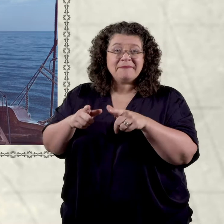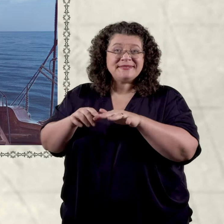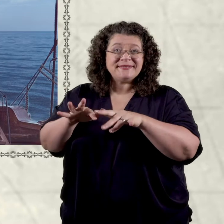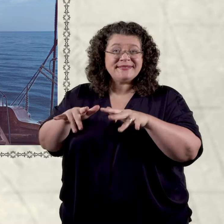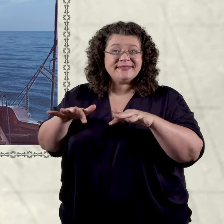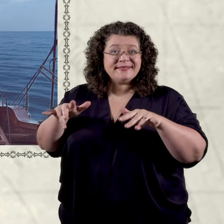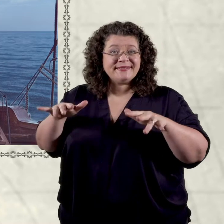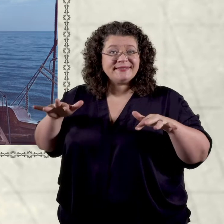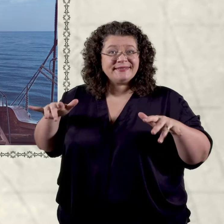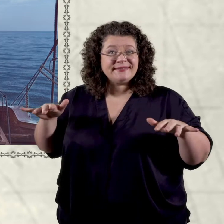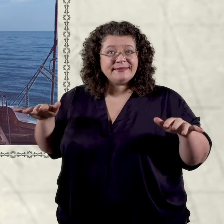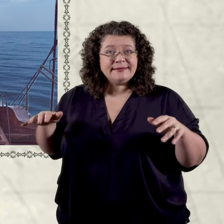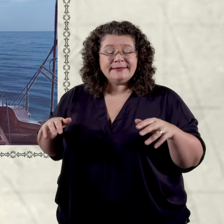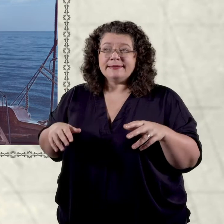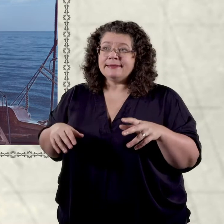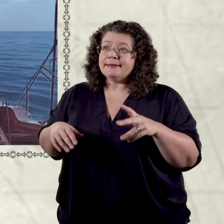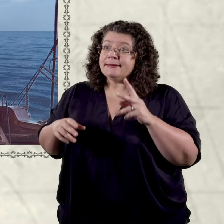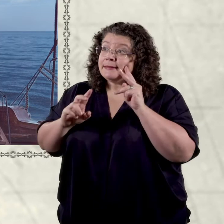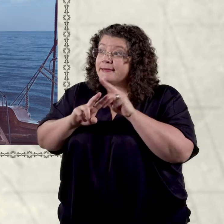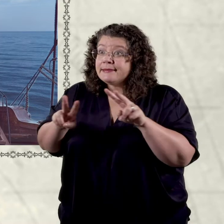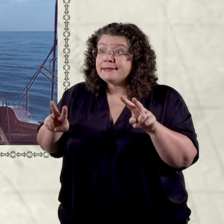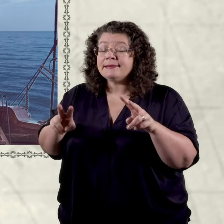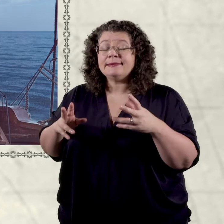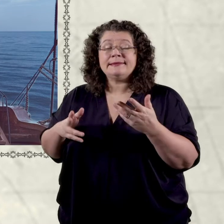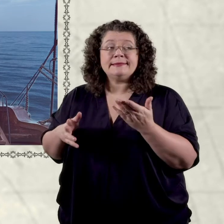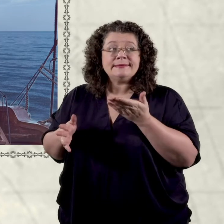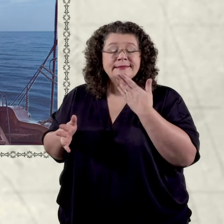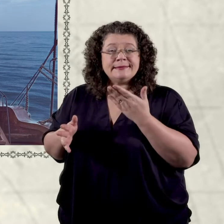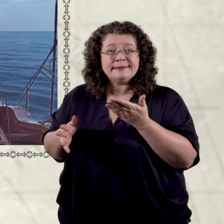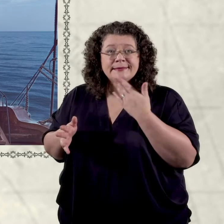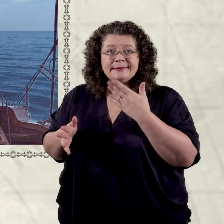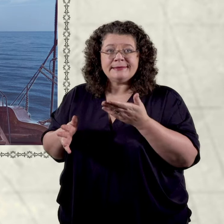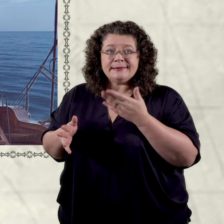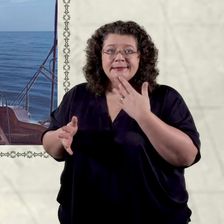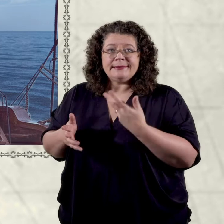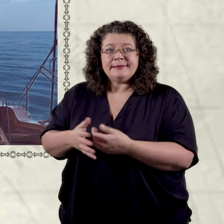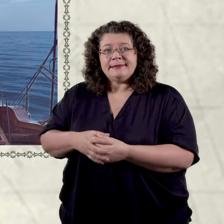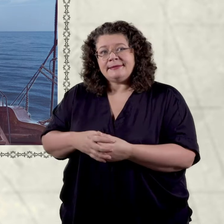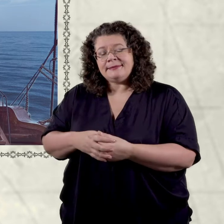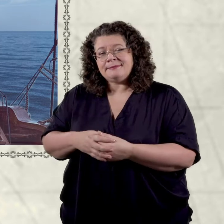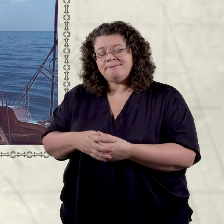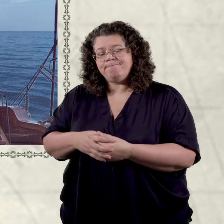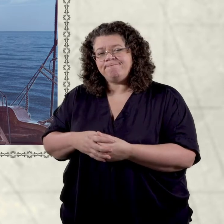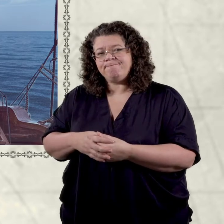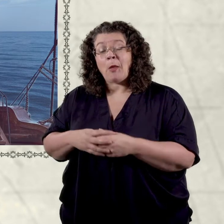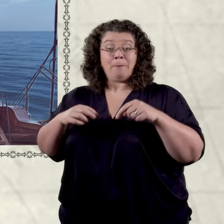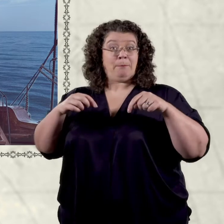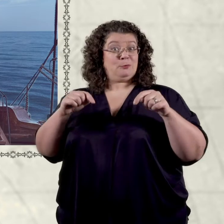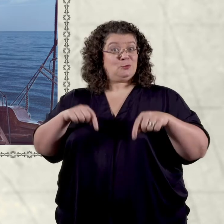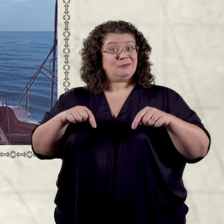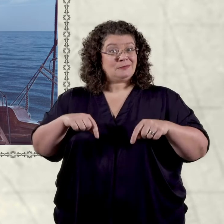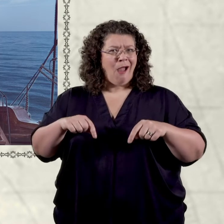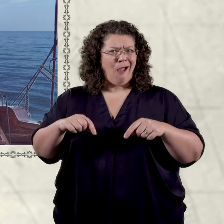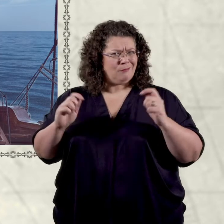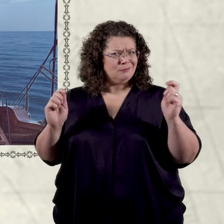allan ar y môr eto. Dechrau ddiflasu rwan. Ond heddiw, mi o'na achos i ddathlu, achos mi